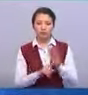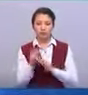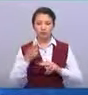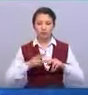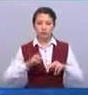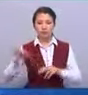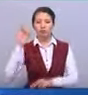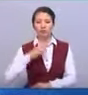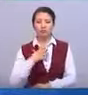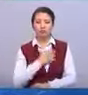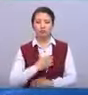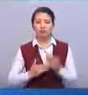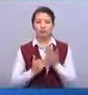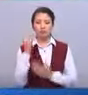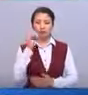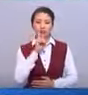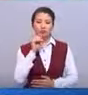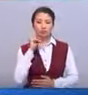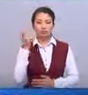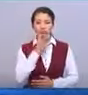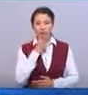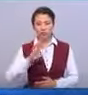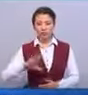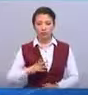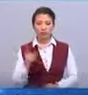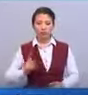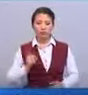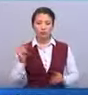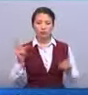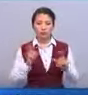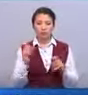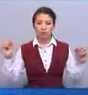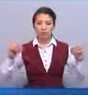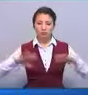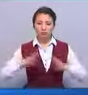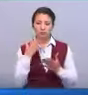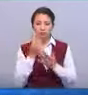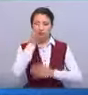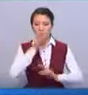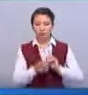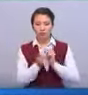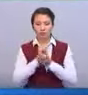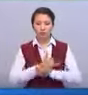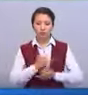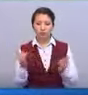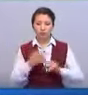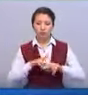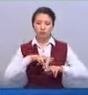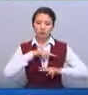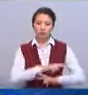маңызы жоғары. Түркістанды жастардың көзімен көру. Шын шеберлерді бір арнаға тоғыстырып, олардың тәжірибе алмасуына жағдай жасау. Еңбекке